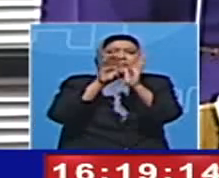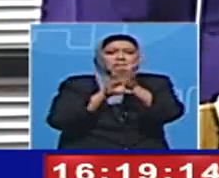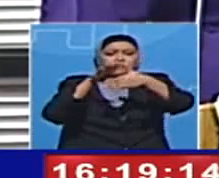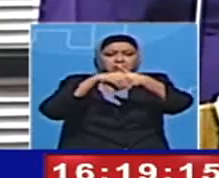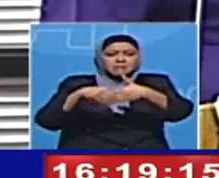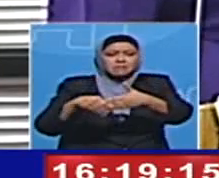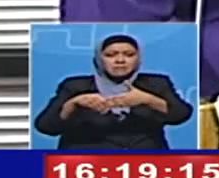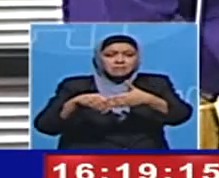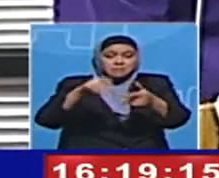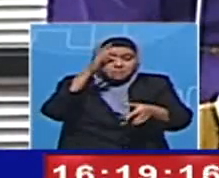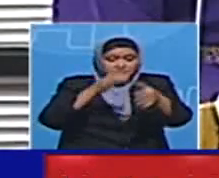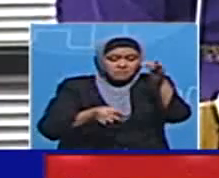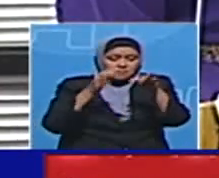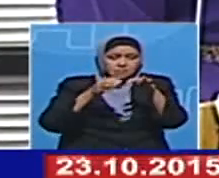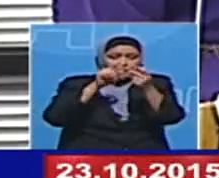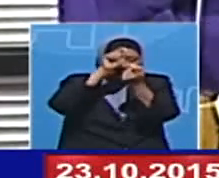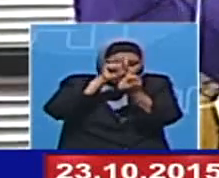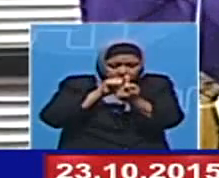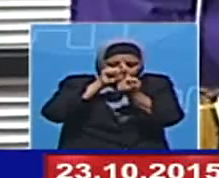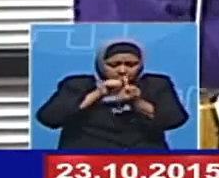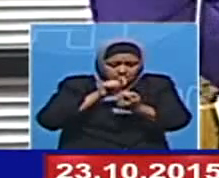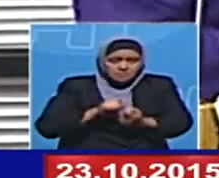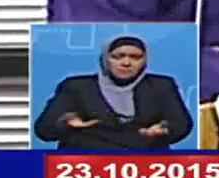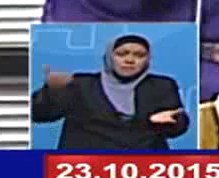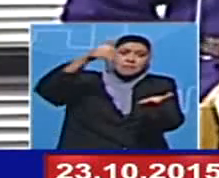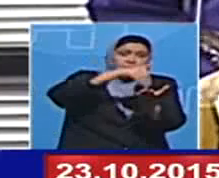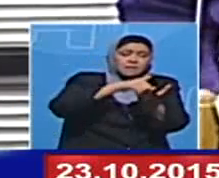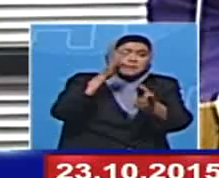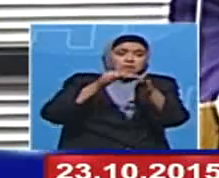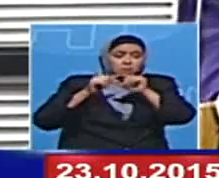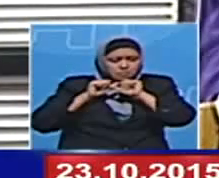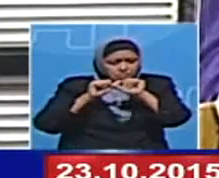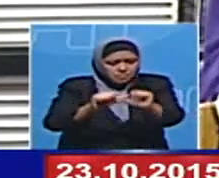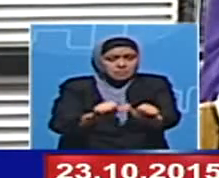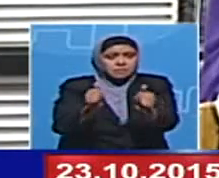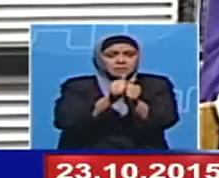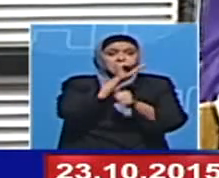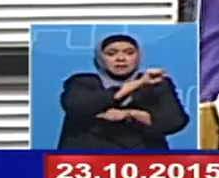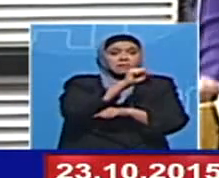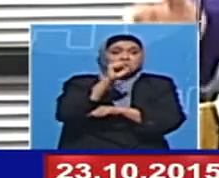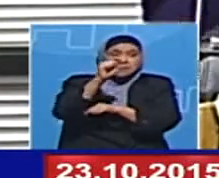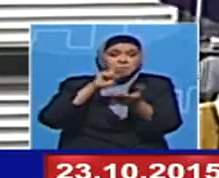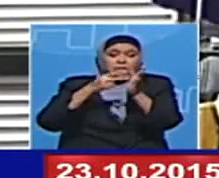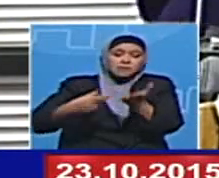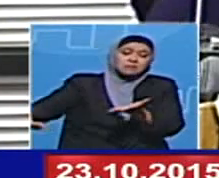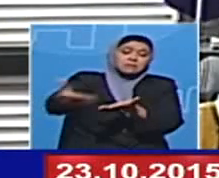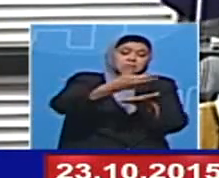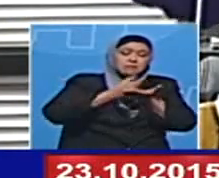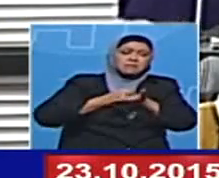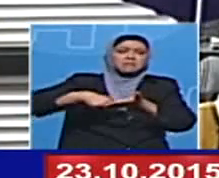bilion jika dihalusi lagi kalau kita kekal dengan sst kutipan hanya